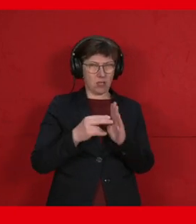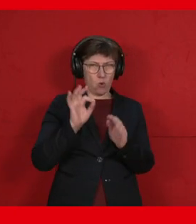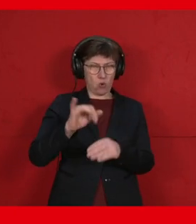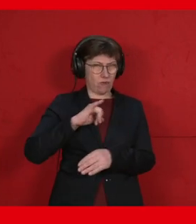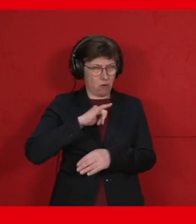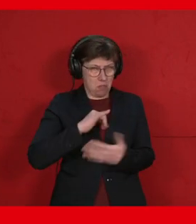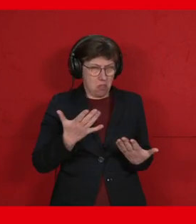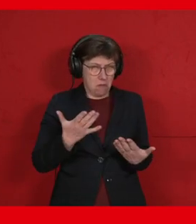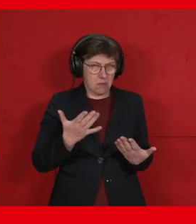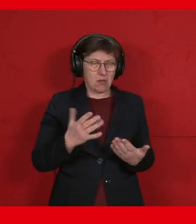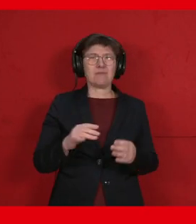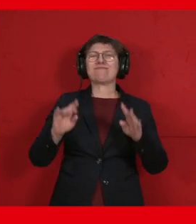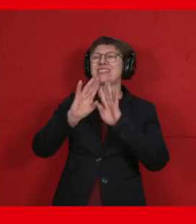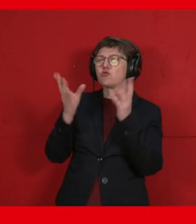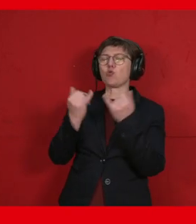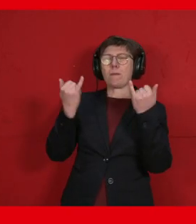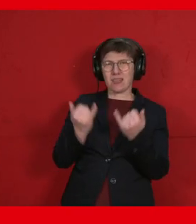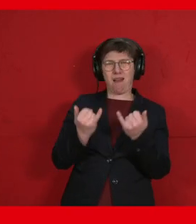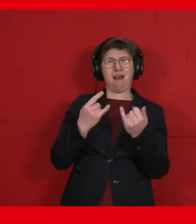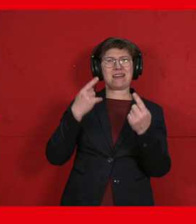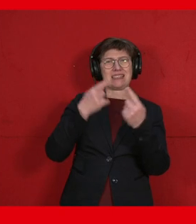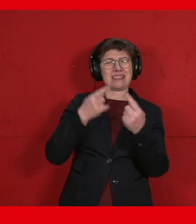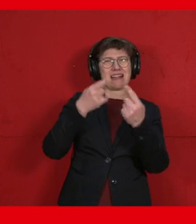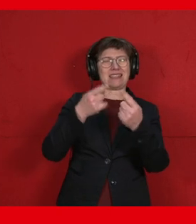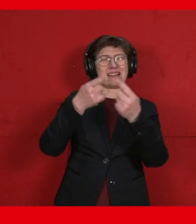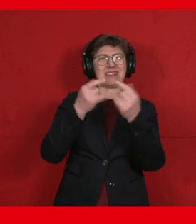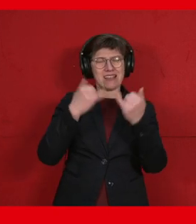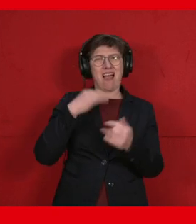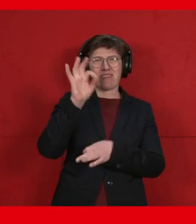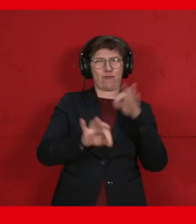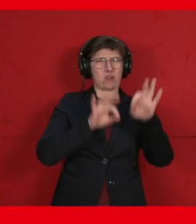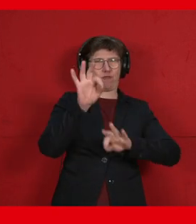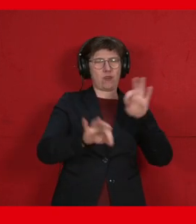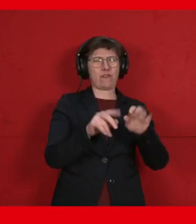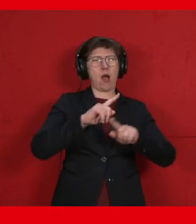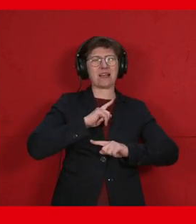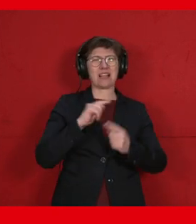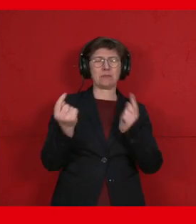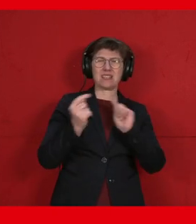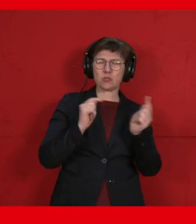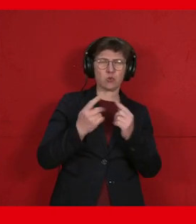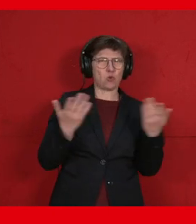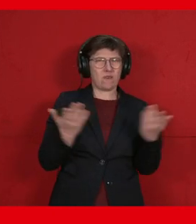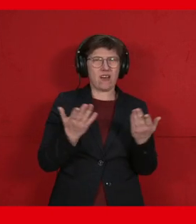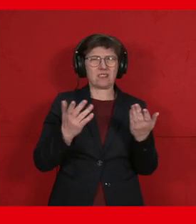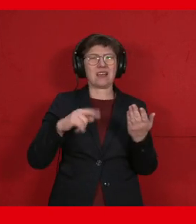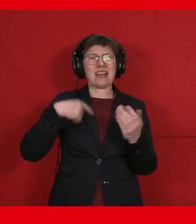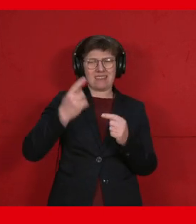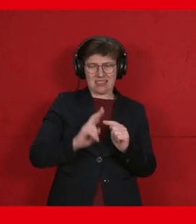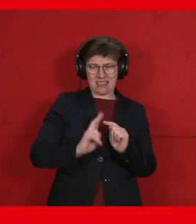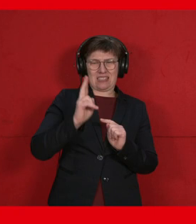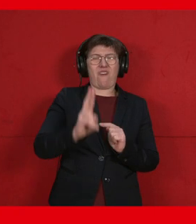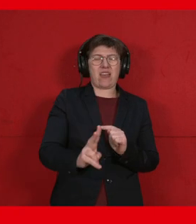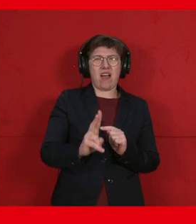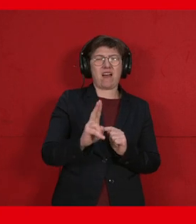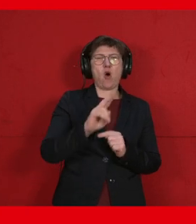her? In der Summe ja, die Ziele unterschreiben wir, aber ich bin auch in großer Diskussion, weil ich ja für die nächsten 2 Jahre